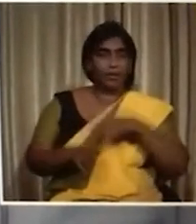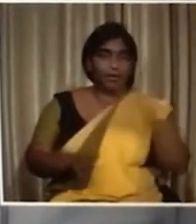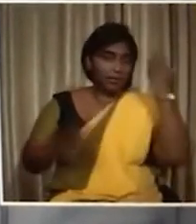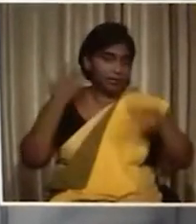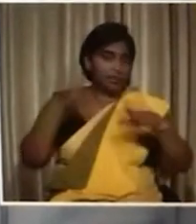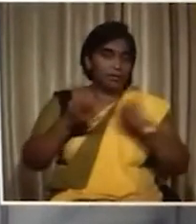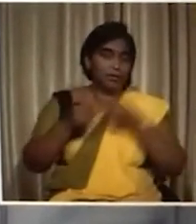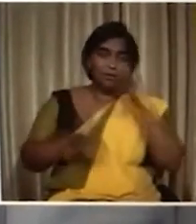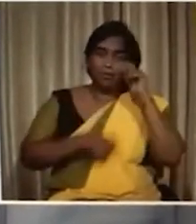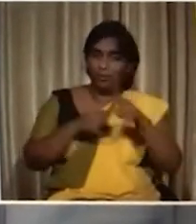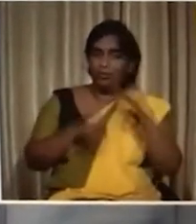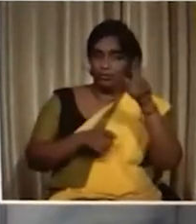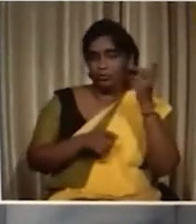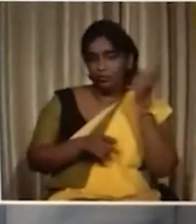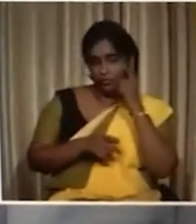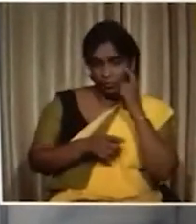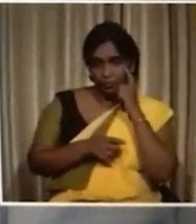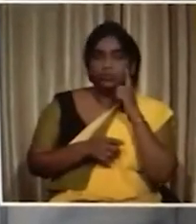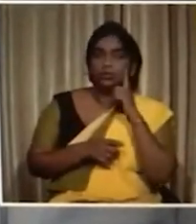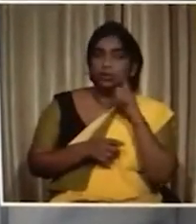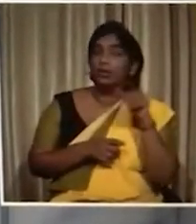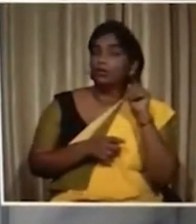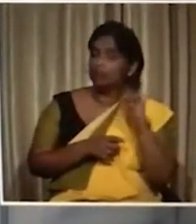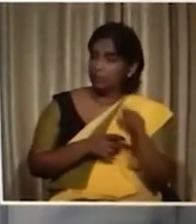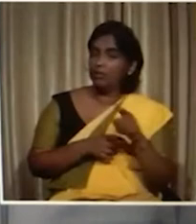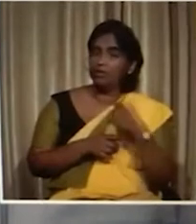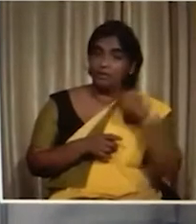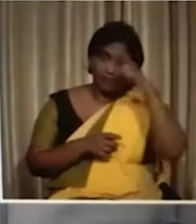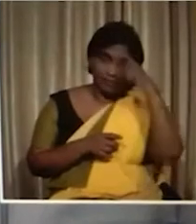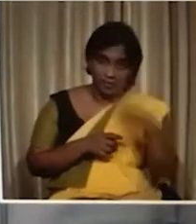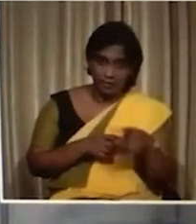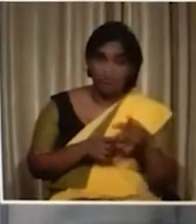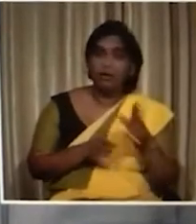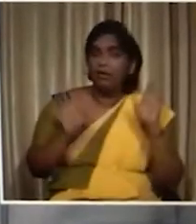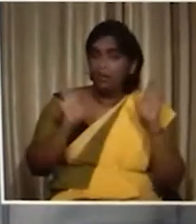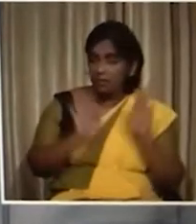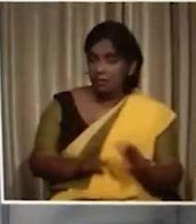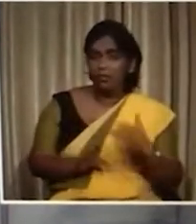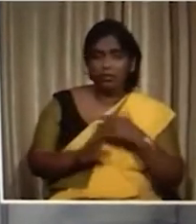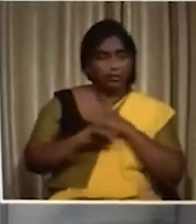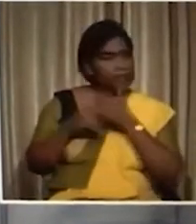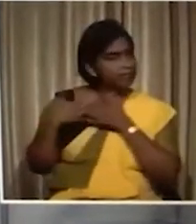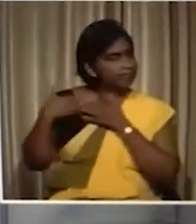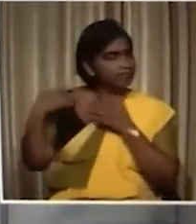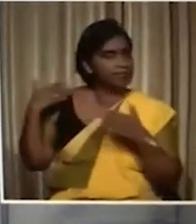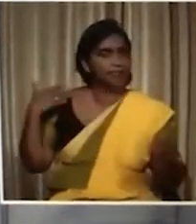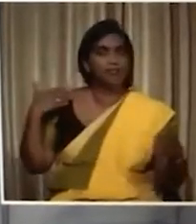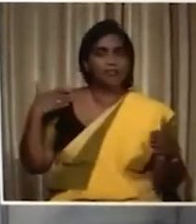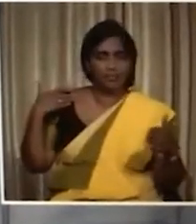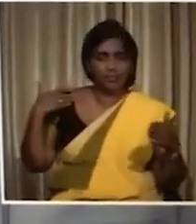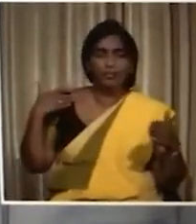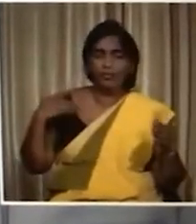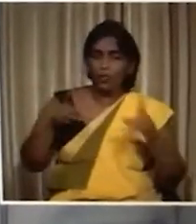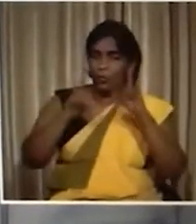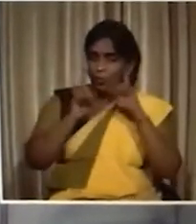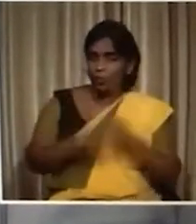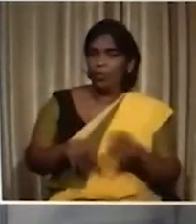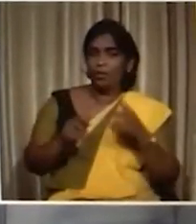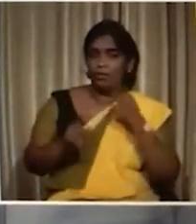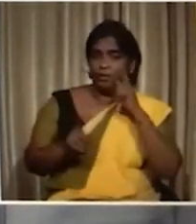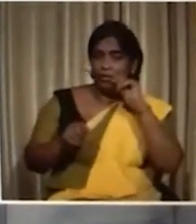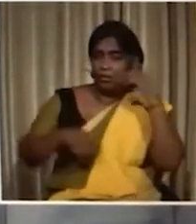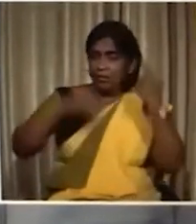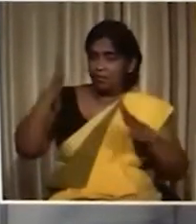அறிந்திருக்கிறீர்கள், நீங்கள் கண்ணாலே பார்த்திருக்கிறீர்கள். ஆனால் இதுவரை இந்த நாட்டிலே நடந்த இந்த படுகொலைகளுக்கெல்லாம் எந்த ஒரு